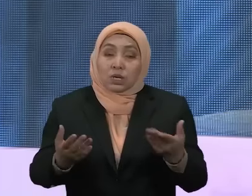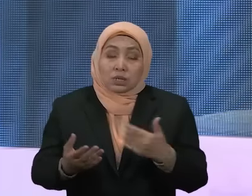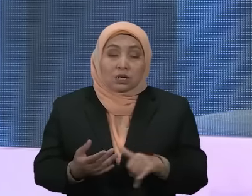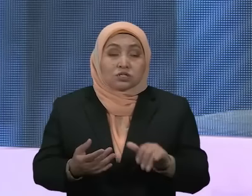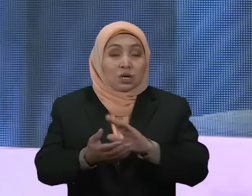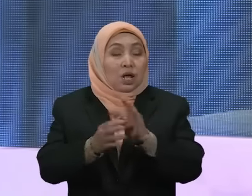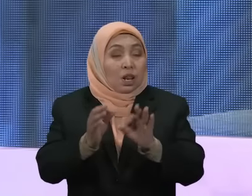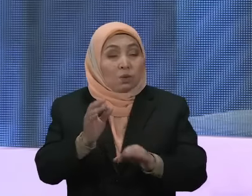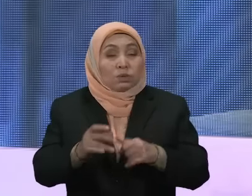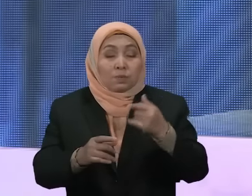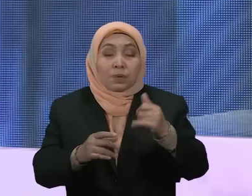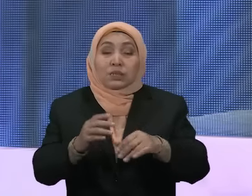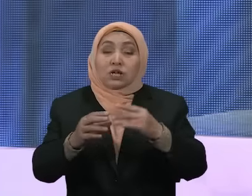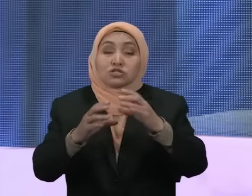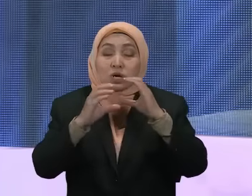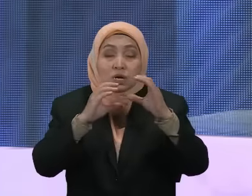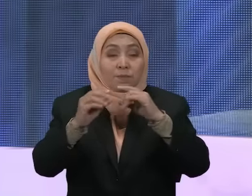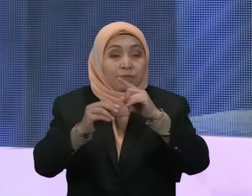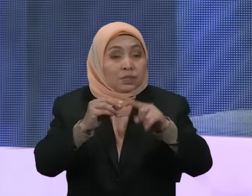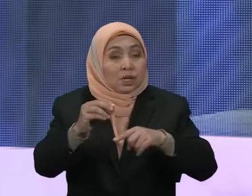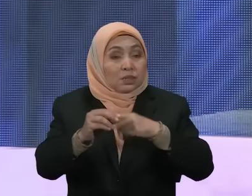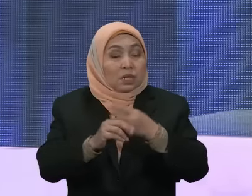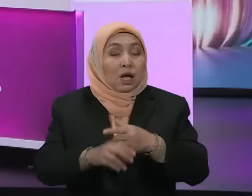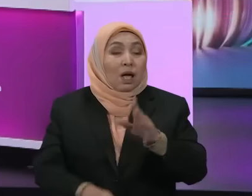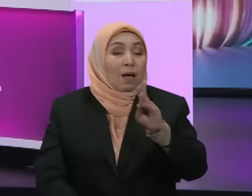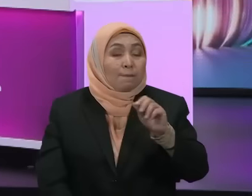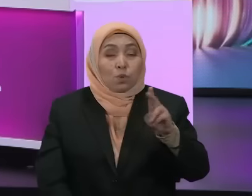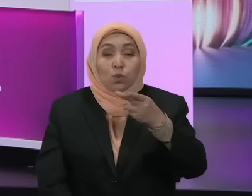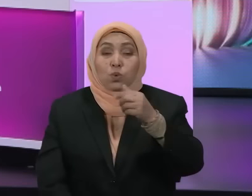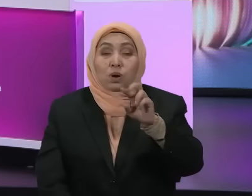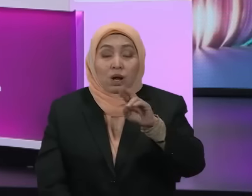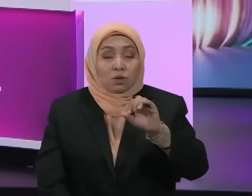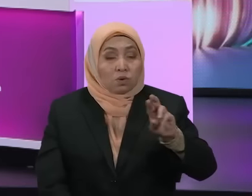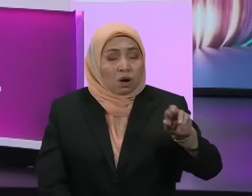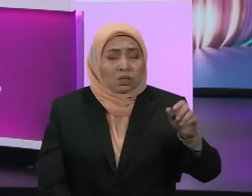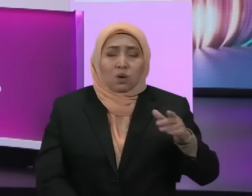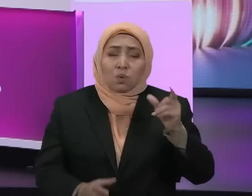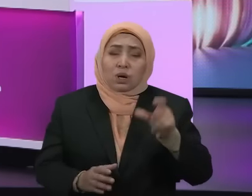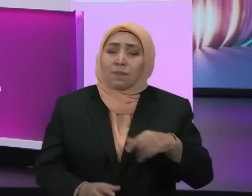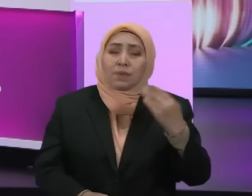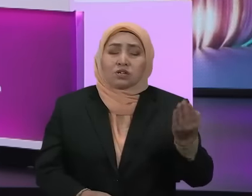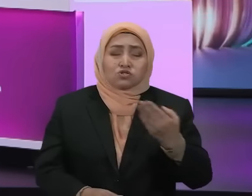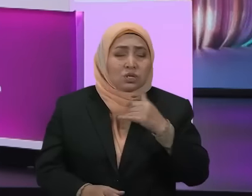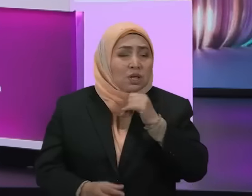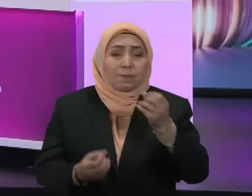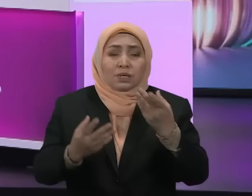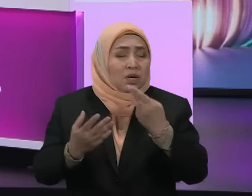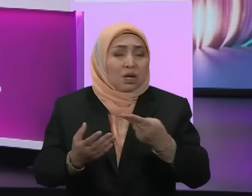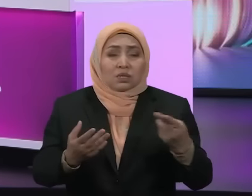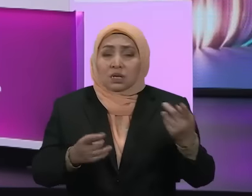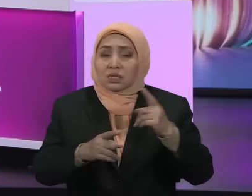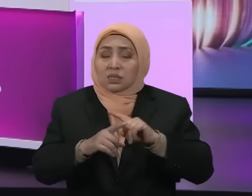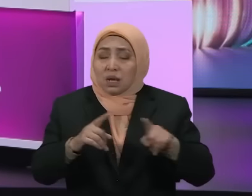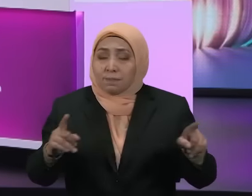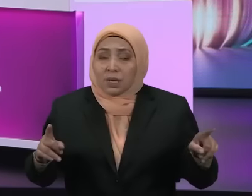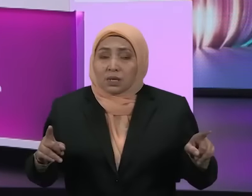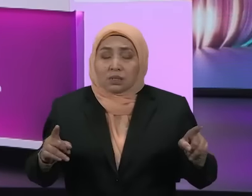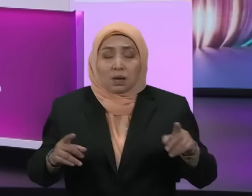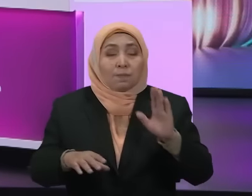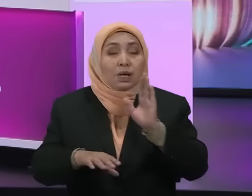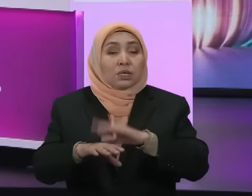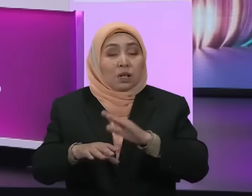lah. Kalau kata kita bercakap tentang siapa. Abu Hurairah contohnya. Dia orang biasa-biasa saja. Tak banyak harta. Tetapi dia